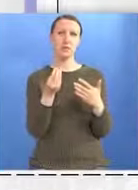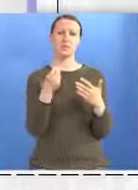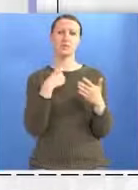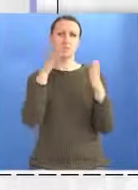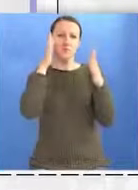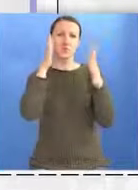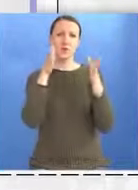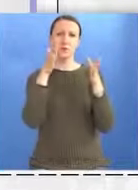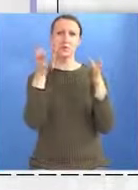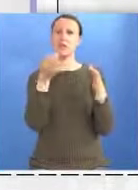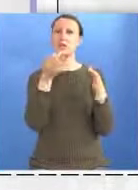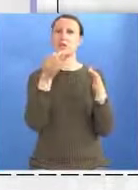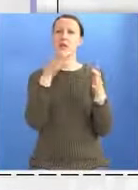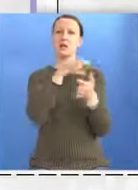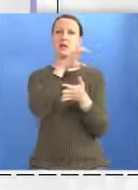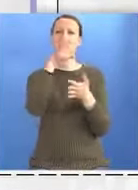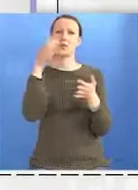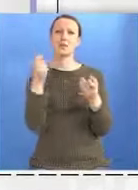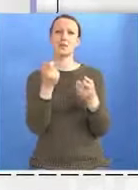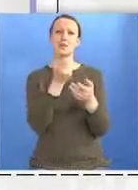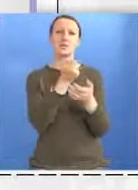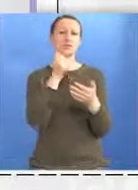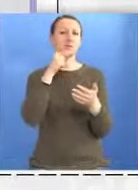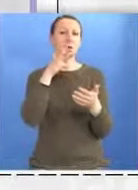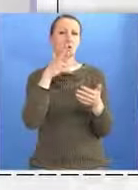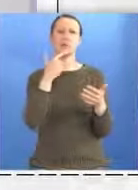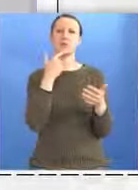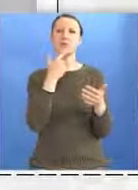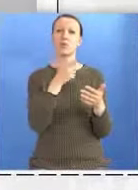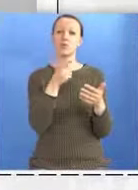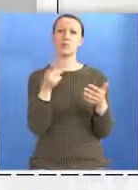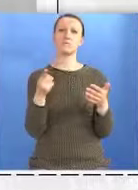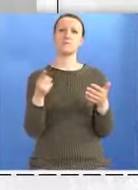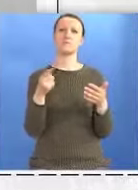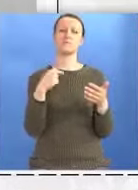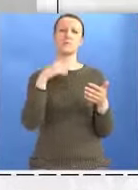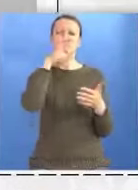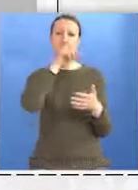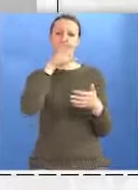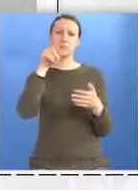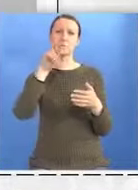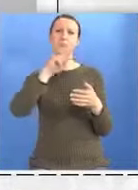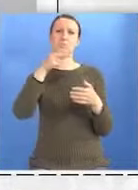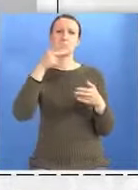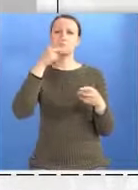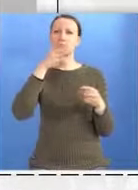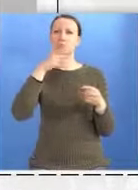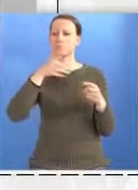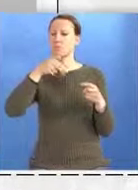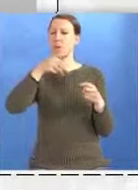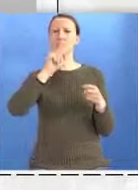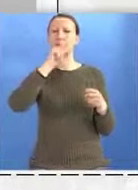sam fokusirana na neke banalne detalje, recimo svakodnevnice koje ja primijetim, a drugi prođu ne